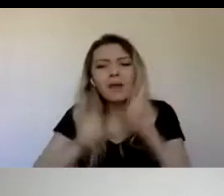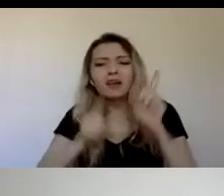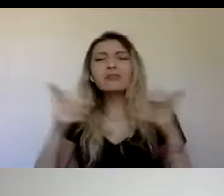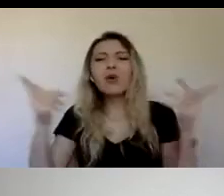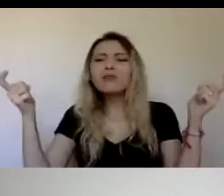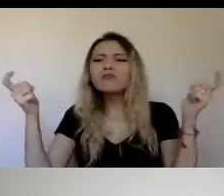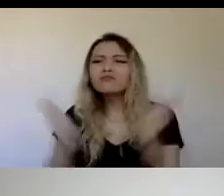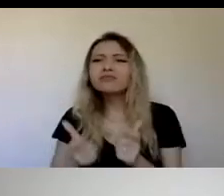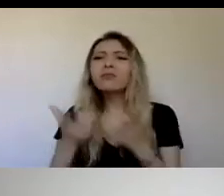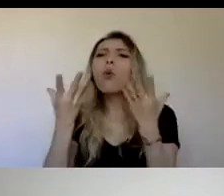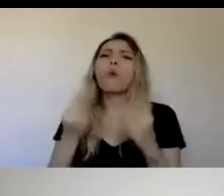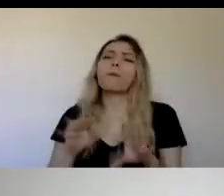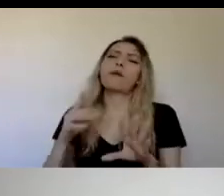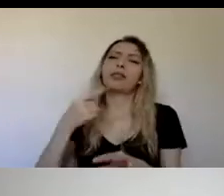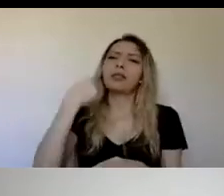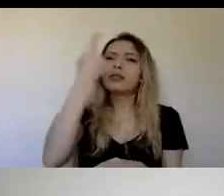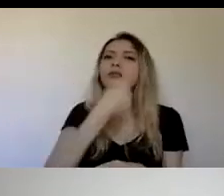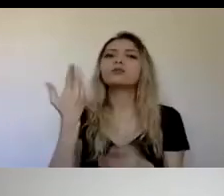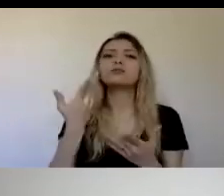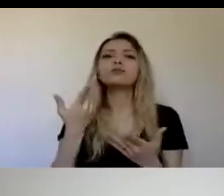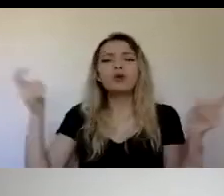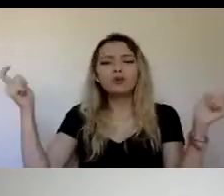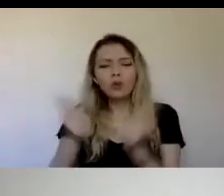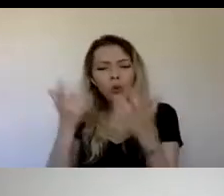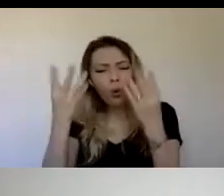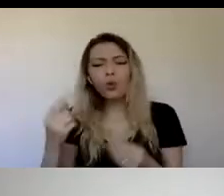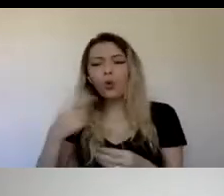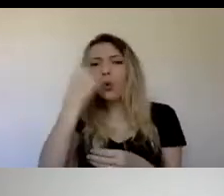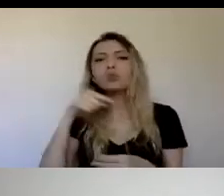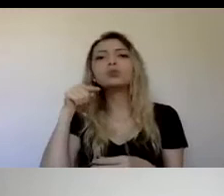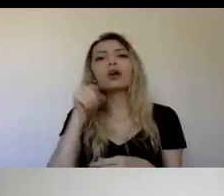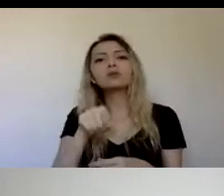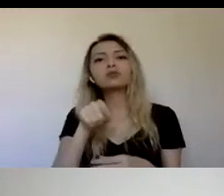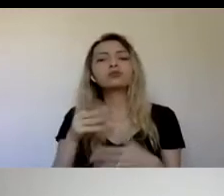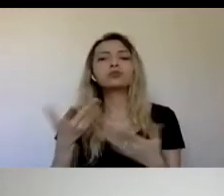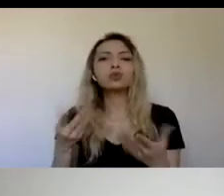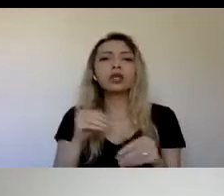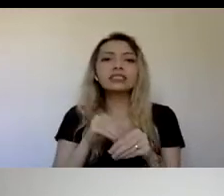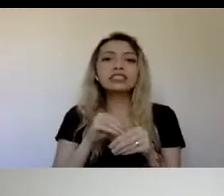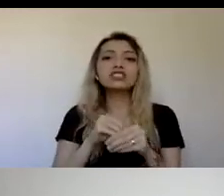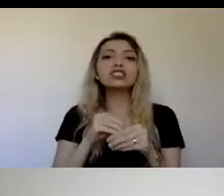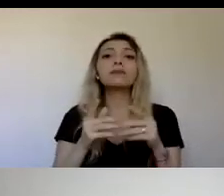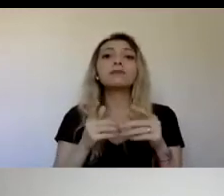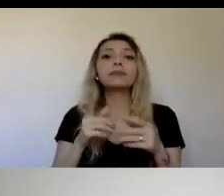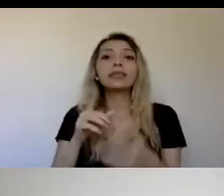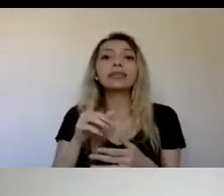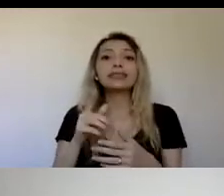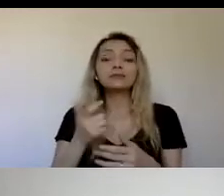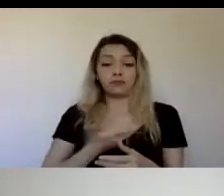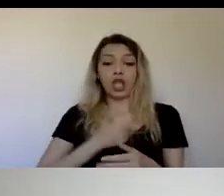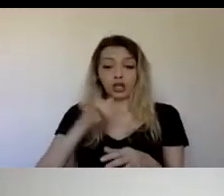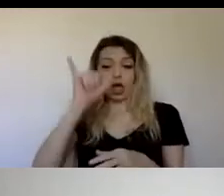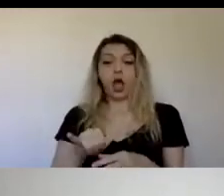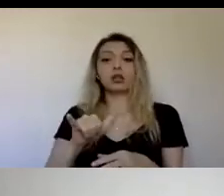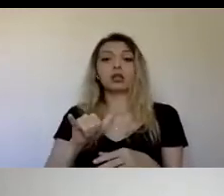biliyoruz. Bu çerçevede bu yasal hakların hayata geçmesini kolaylaştırmak ve yükümlülük